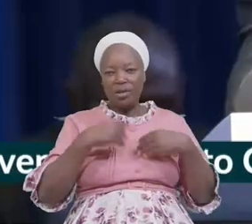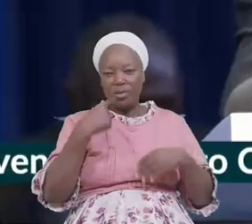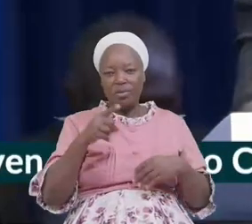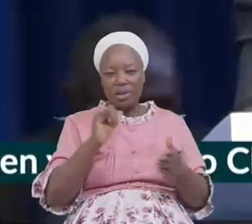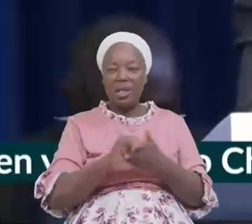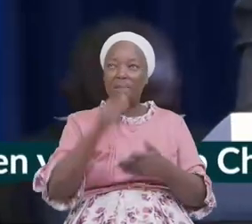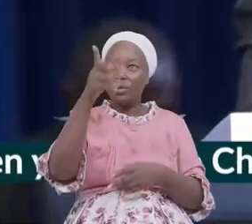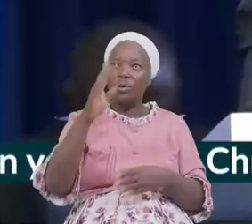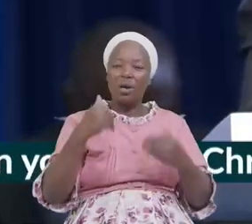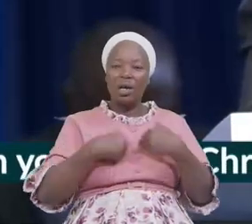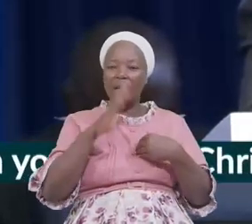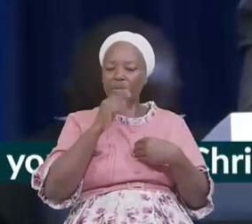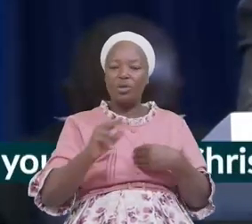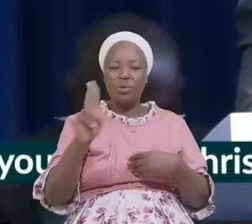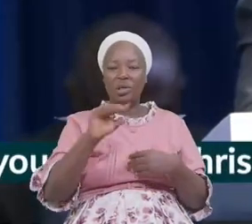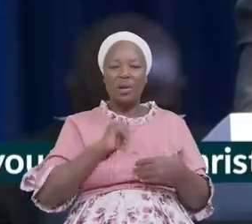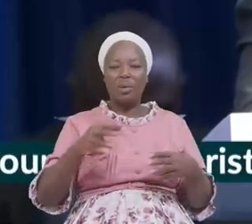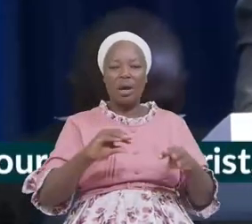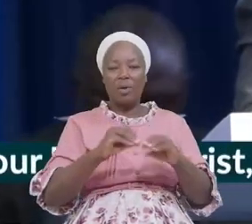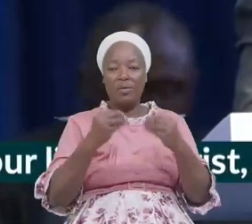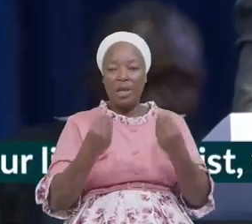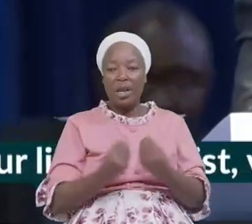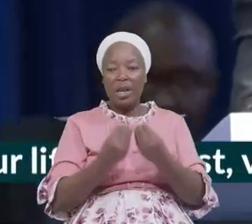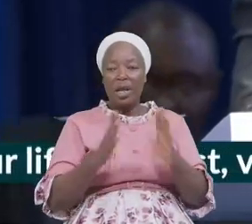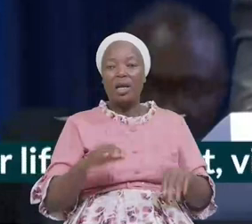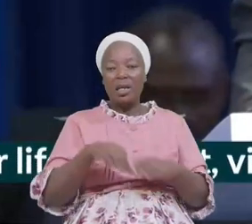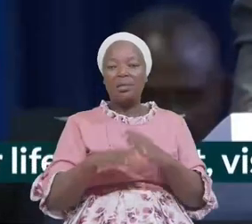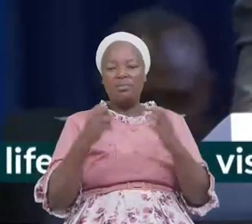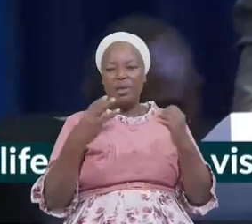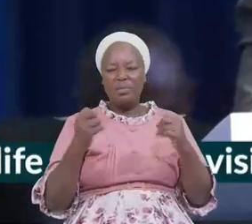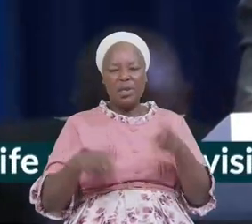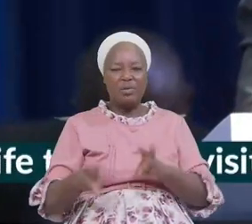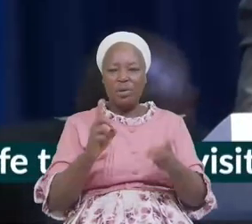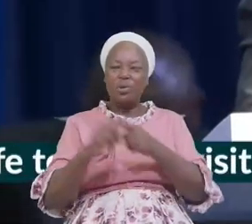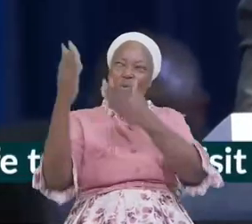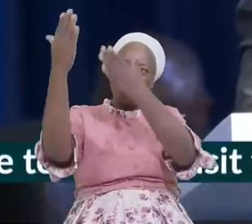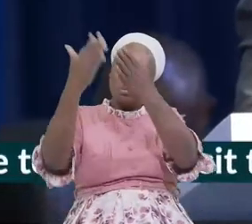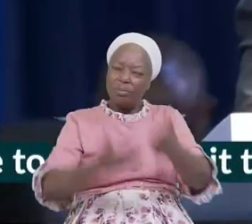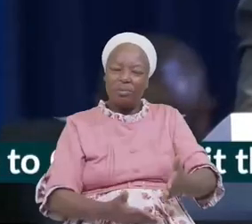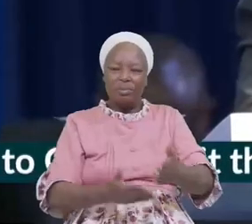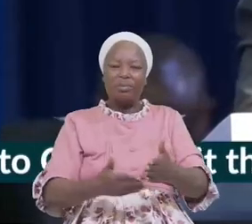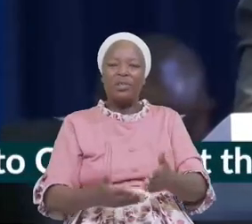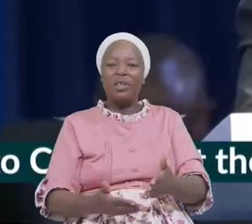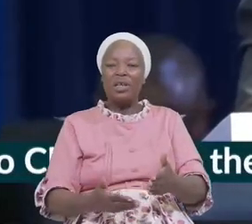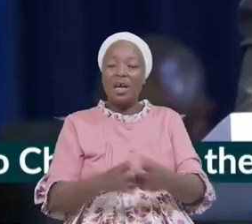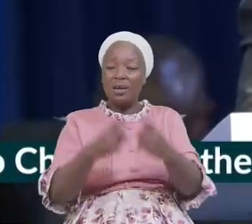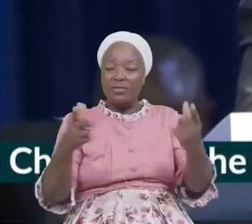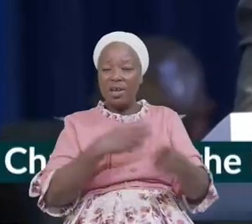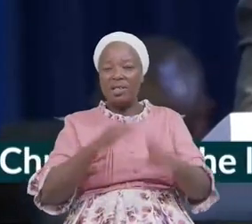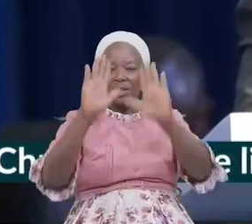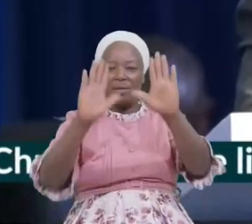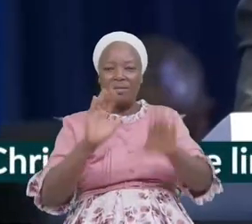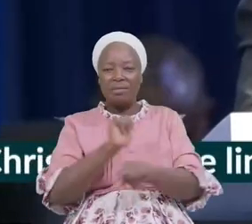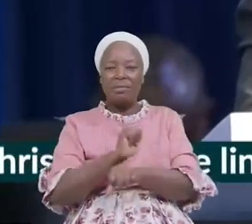Dieu utilise notre pasteur de plusieurs manières pour